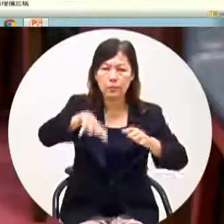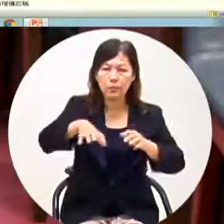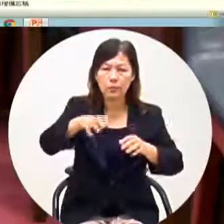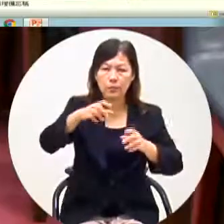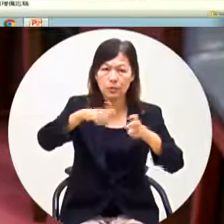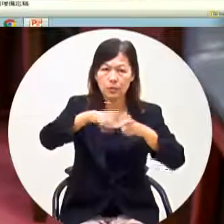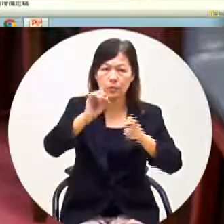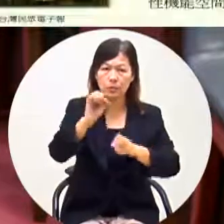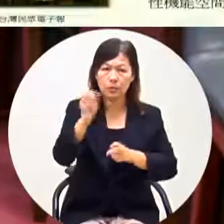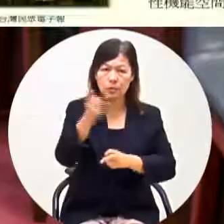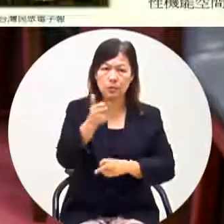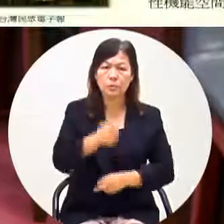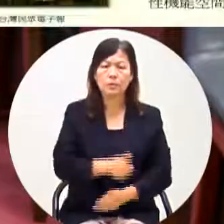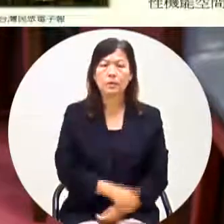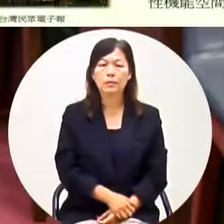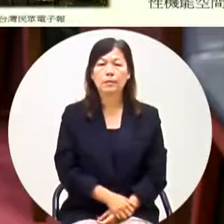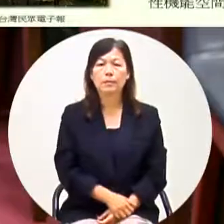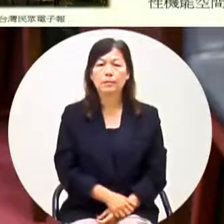你的看法了哈。